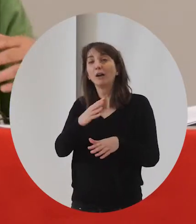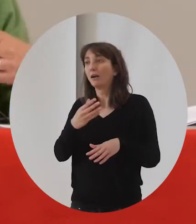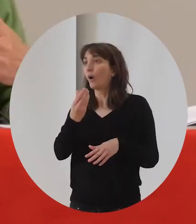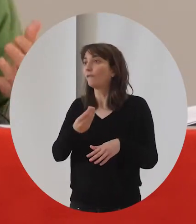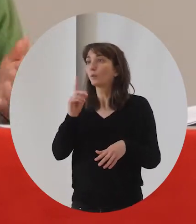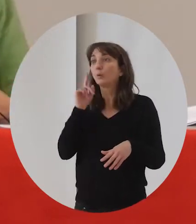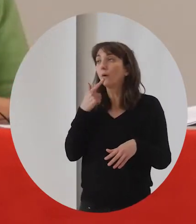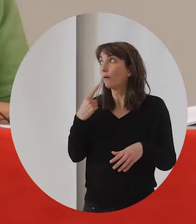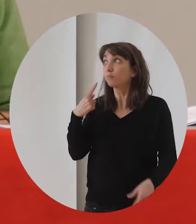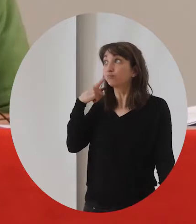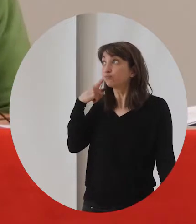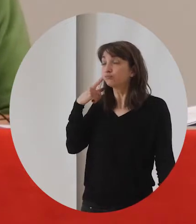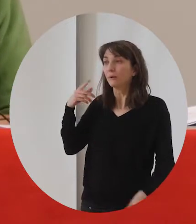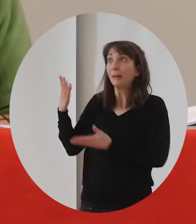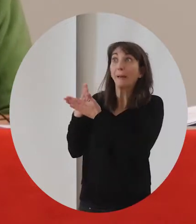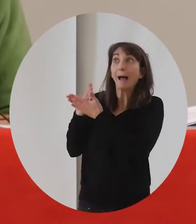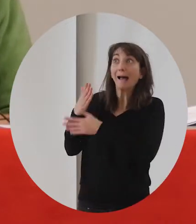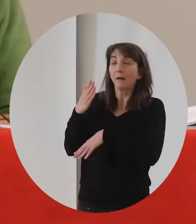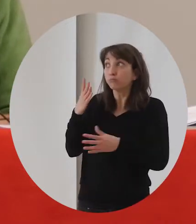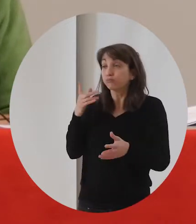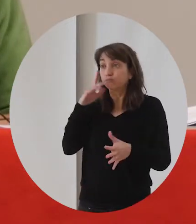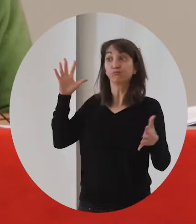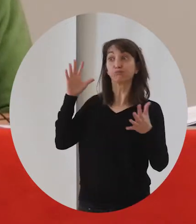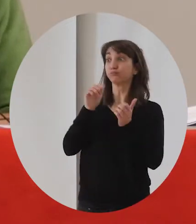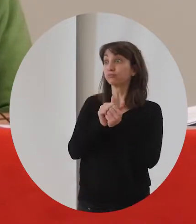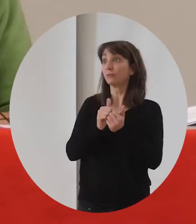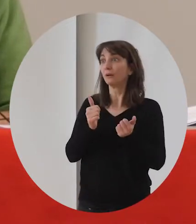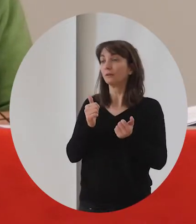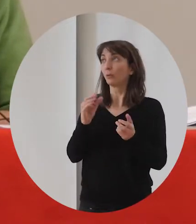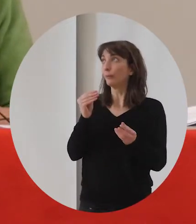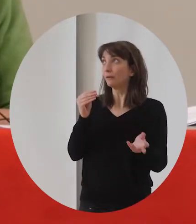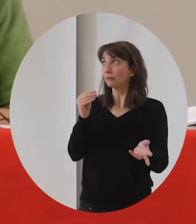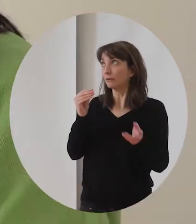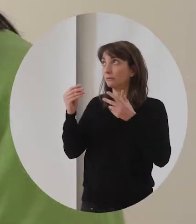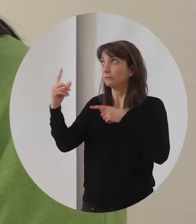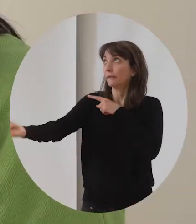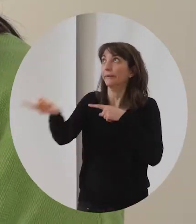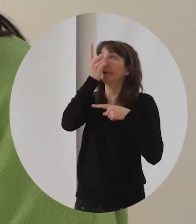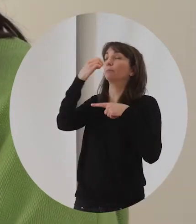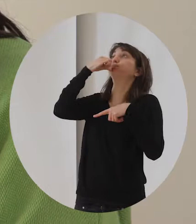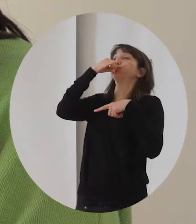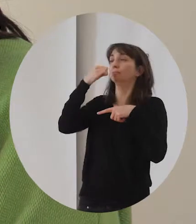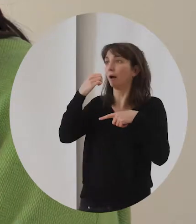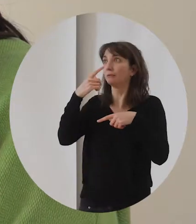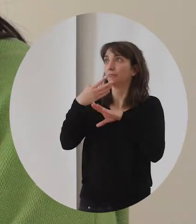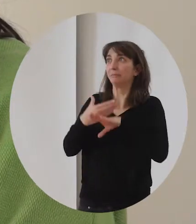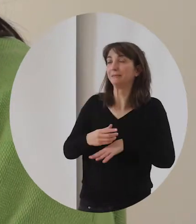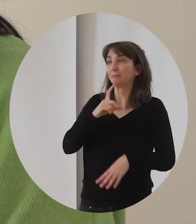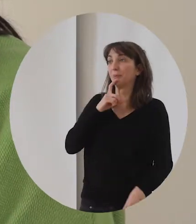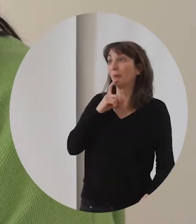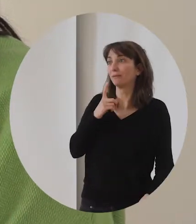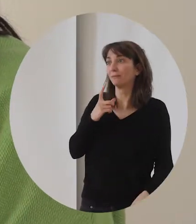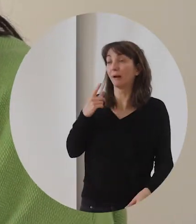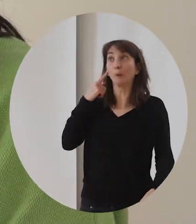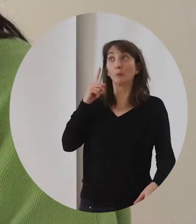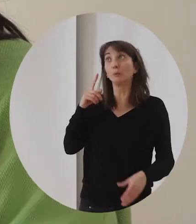l'enfant. L'enfant sourd, lui, ne peut pas entendre la maman qui prépare, donc des fois, ça peut surgir sans qu'il ait pu se préparer